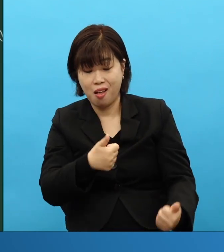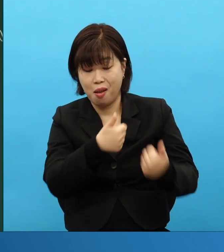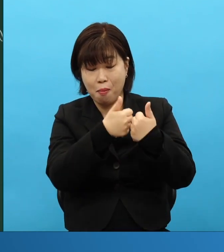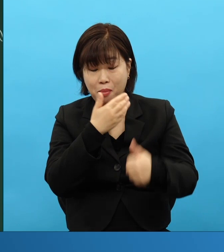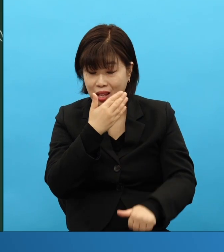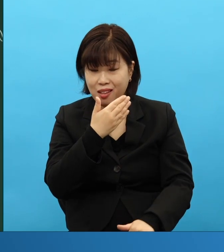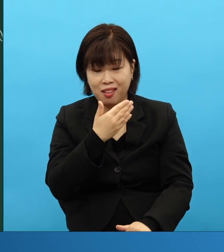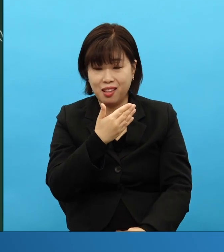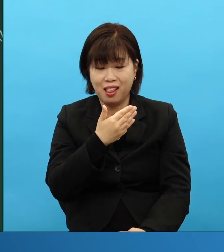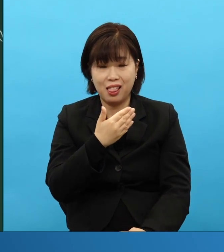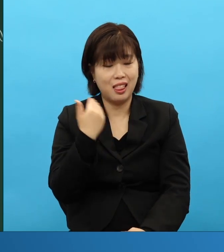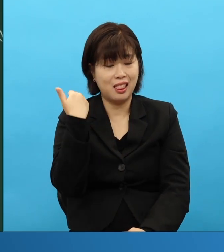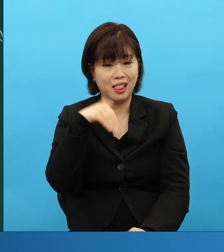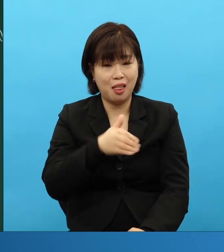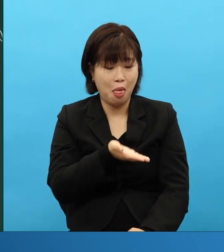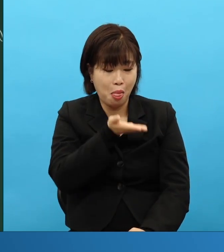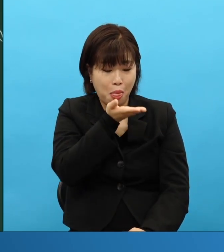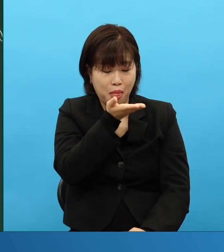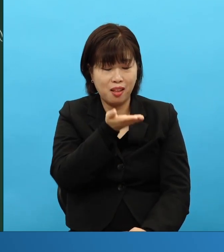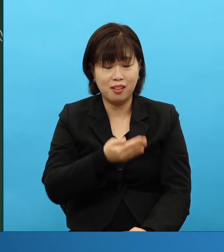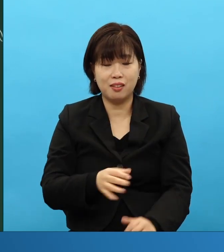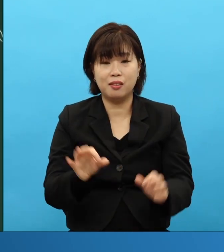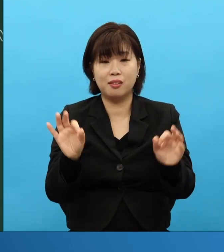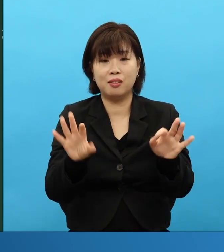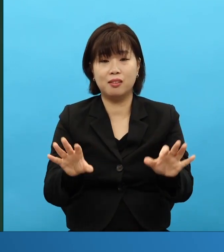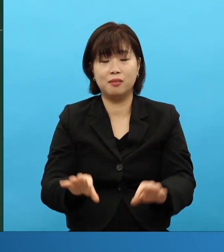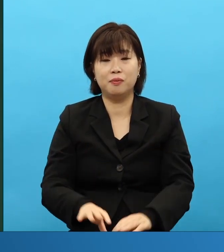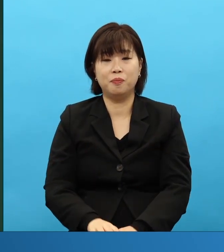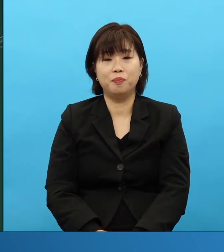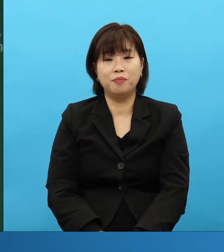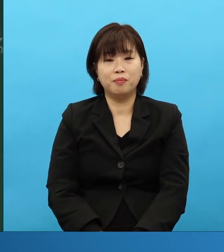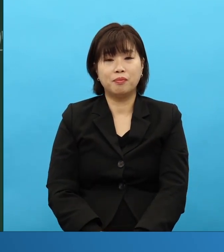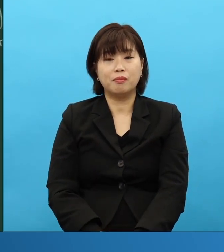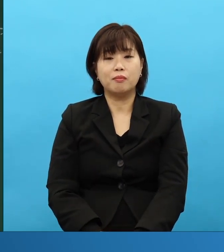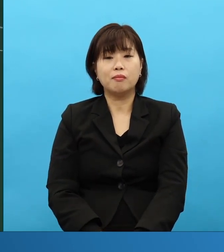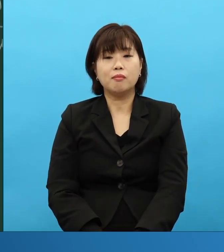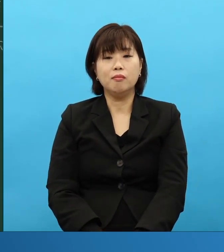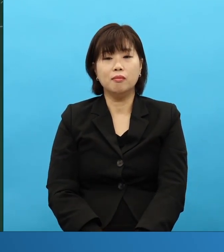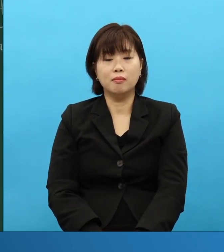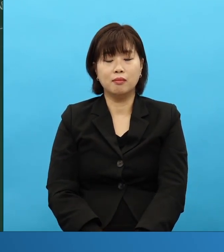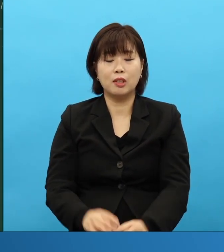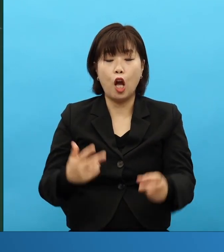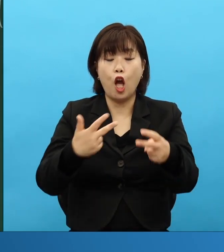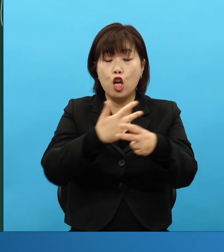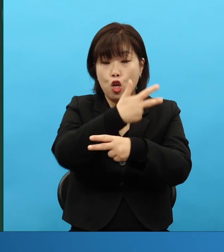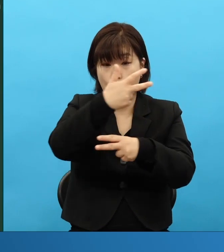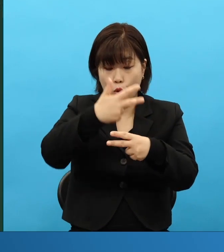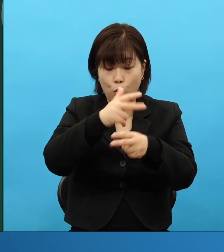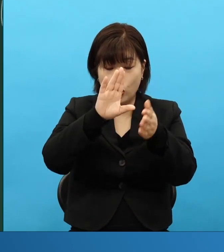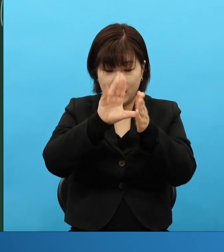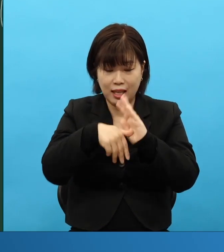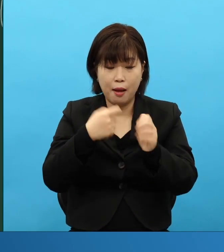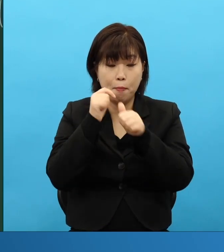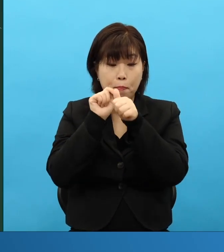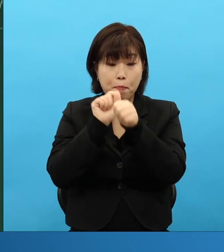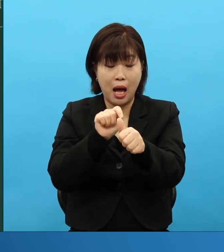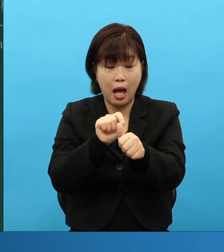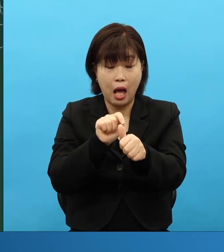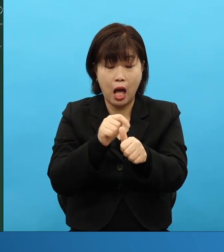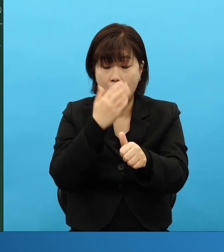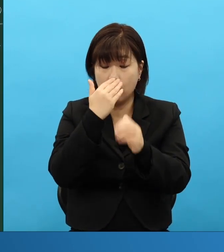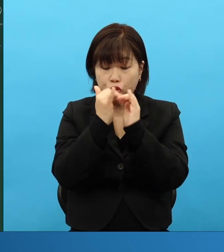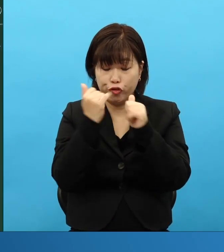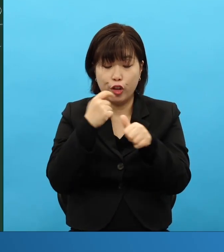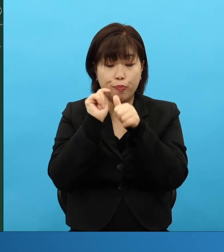내린 지시가 있어요. And there were instructions given when they were circling Jericho. 두 가지 지시가 있어요. Two things. 물론 조건은 이 상태